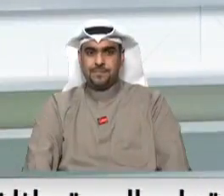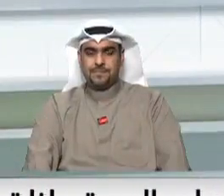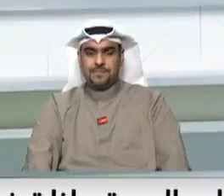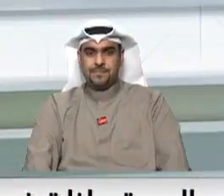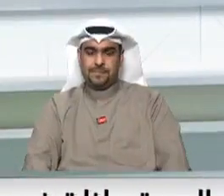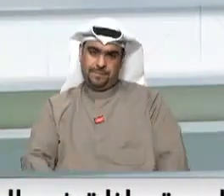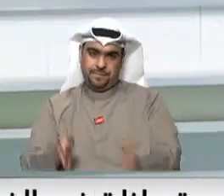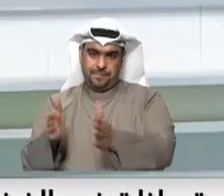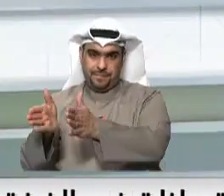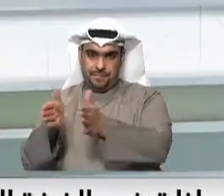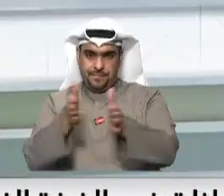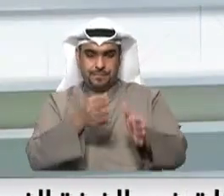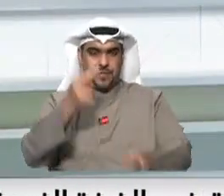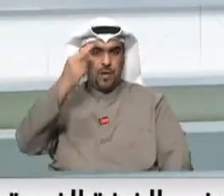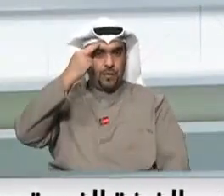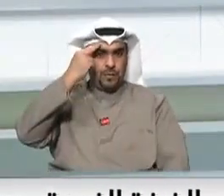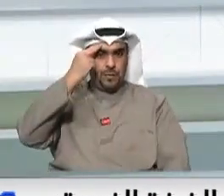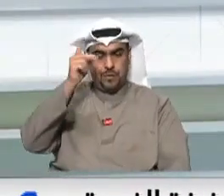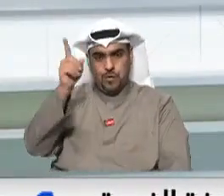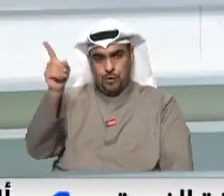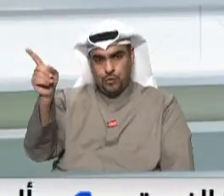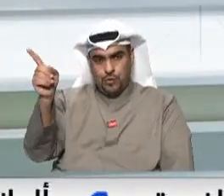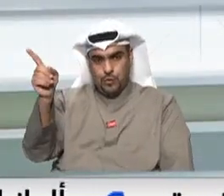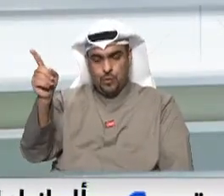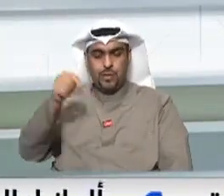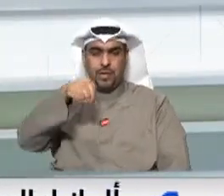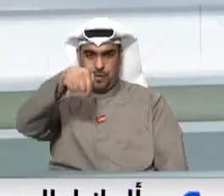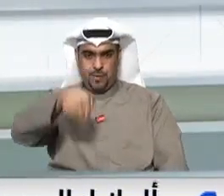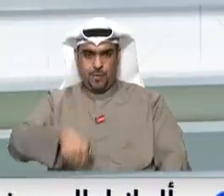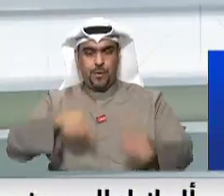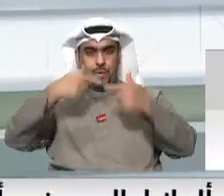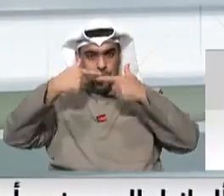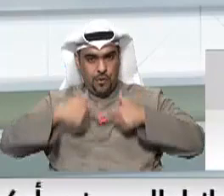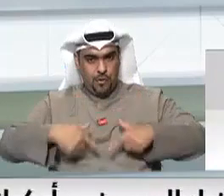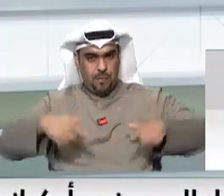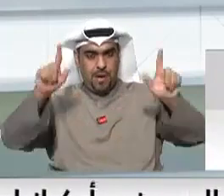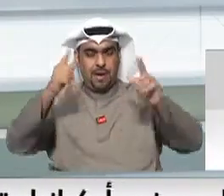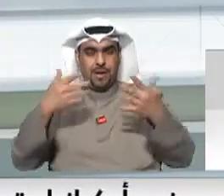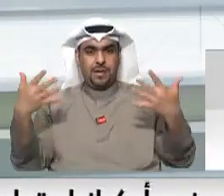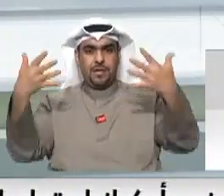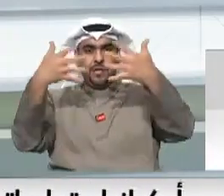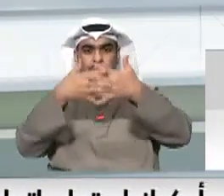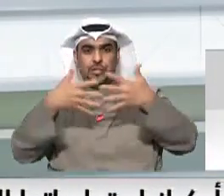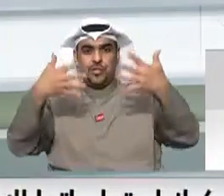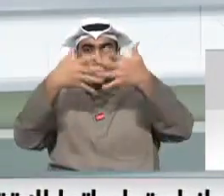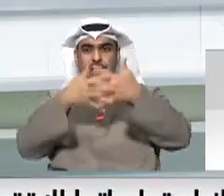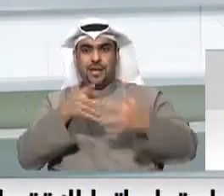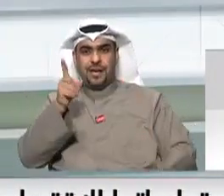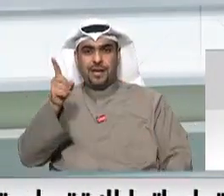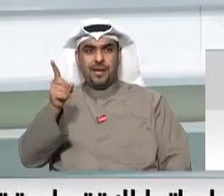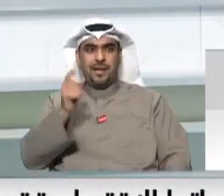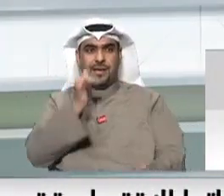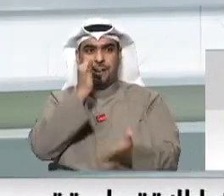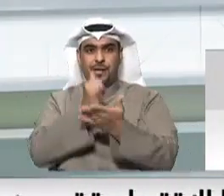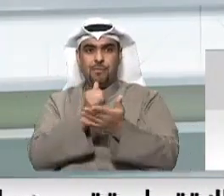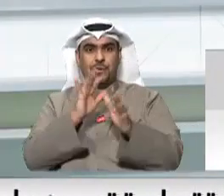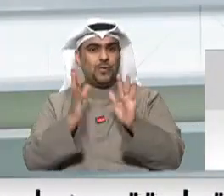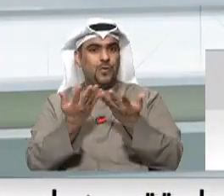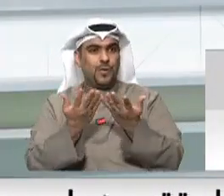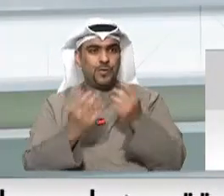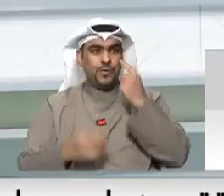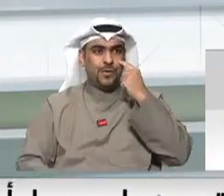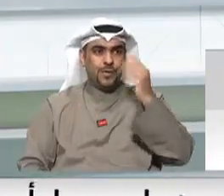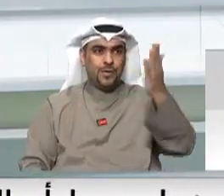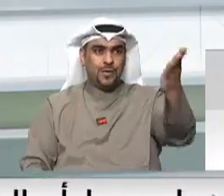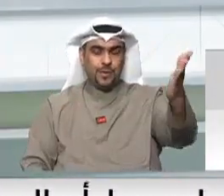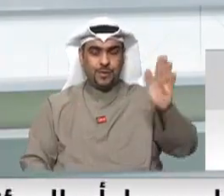ننتقل الى المملكه العربيه السعوديه التي اعلنت عن اطلاق شركه تطوير المربع الجديد لتطوير